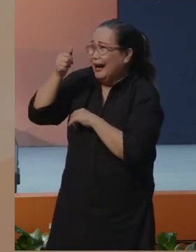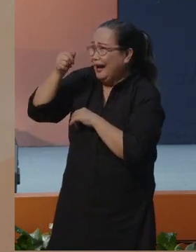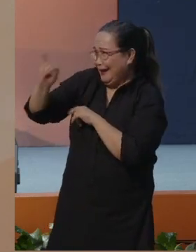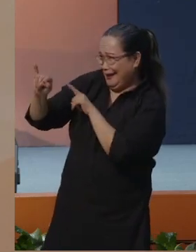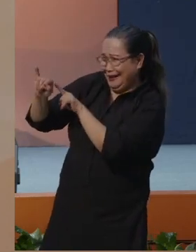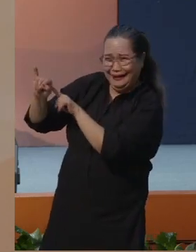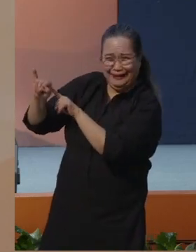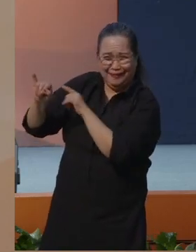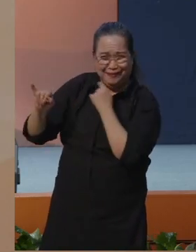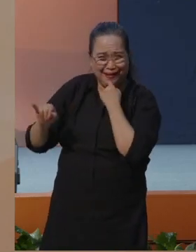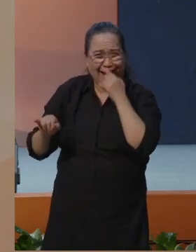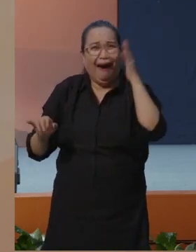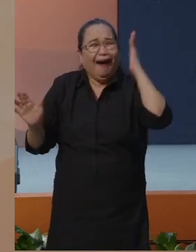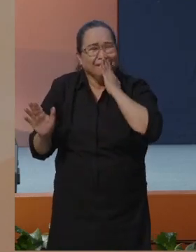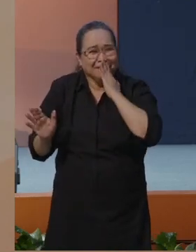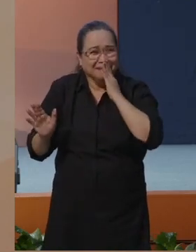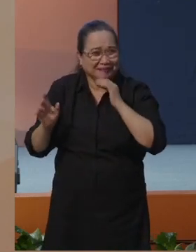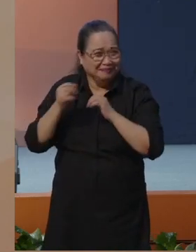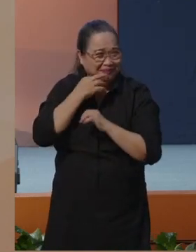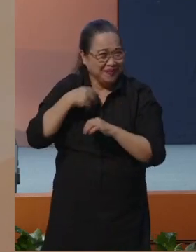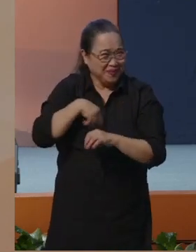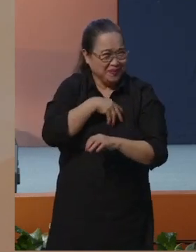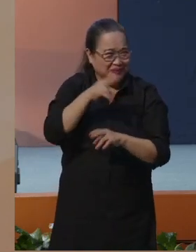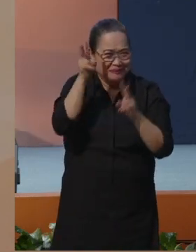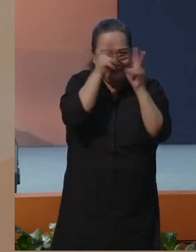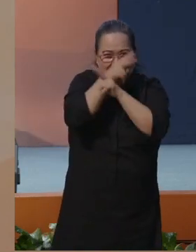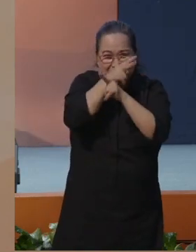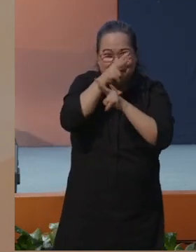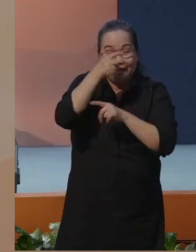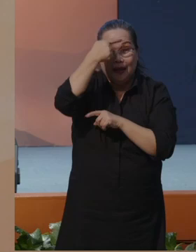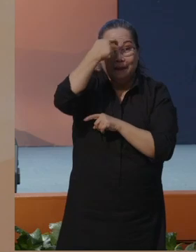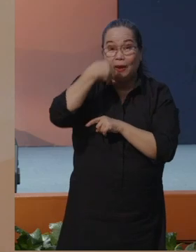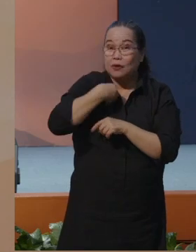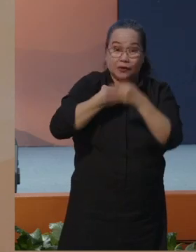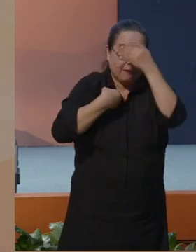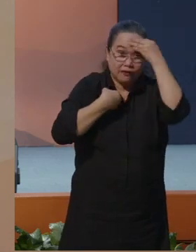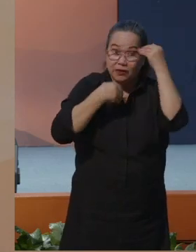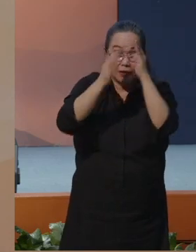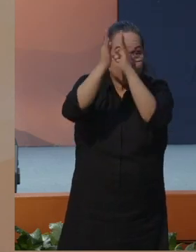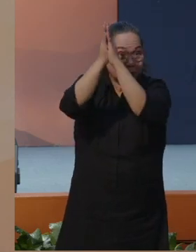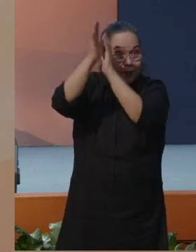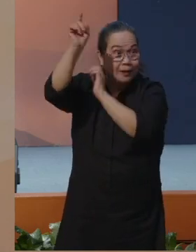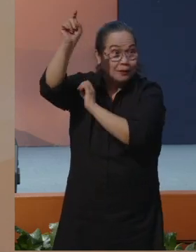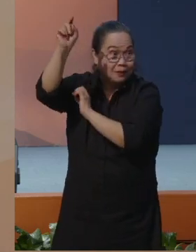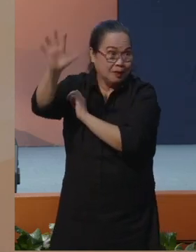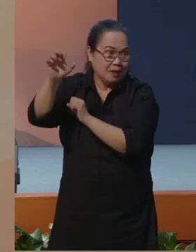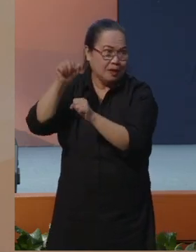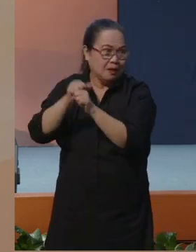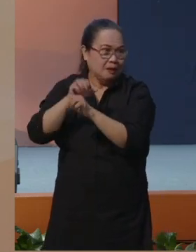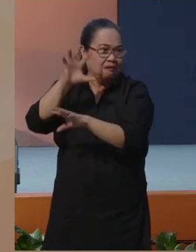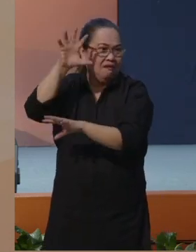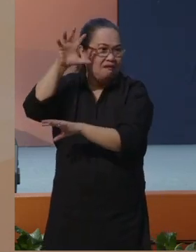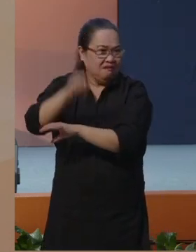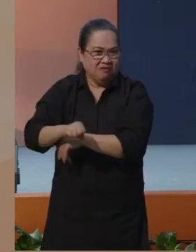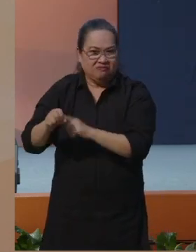ay, nagkamali kami. No? Kaya doon sila noon nakaranas ng una nilang